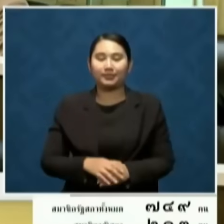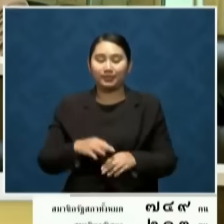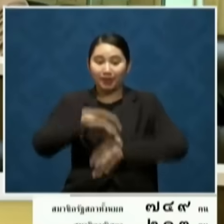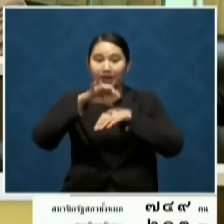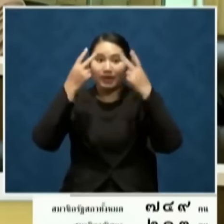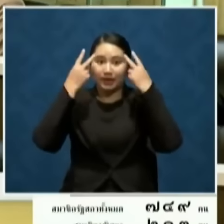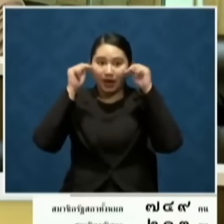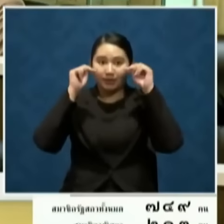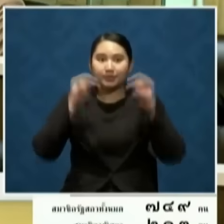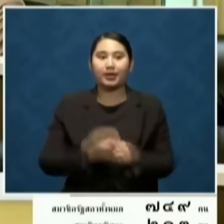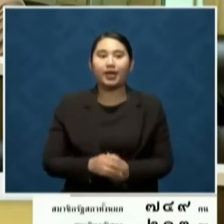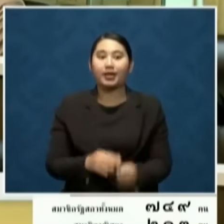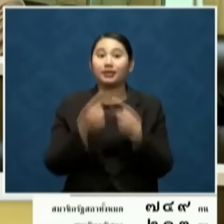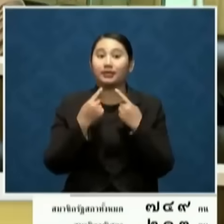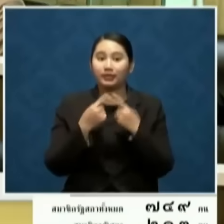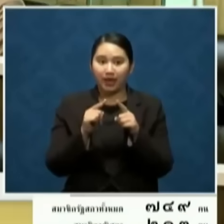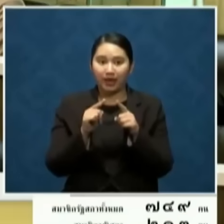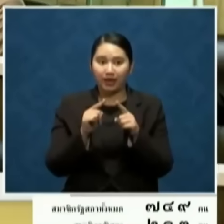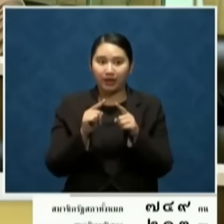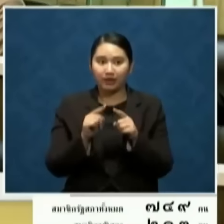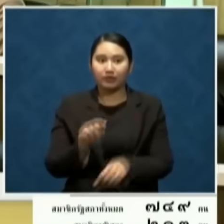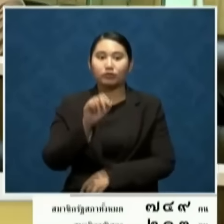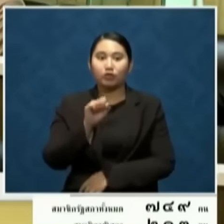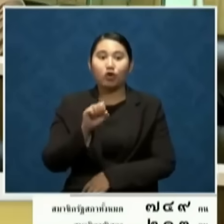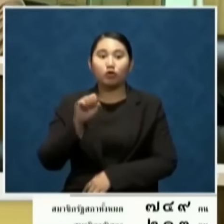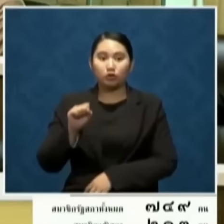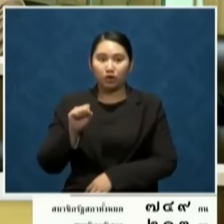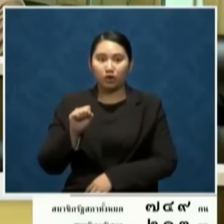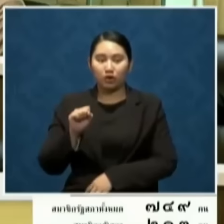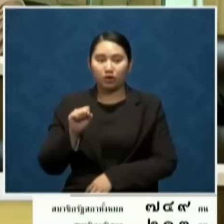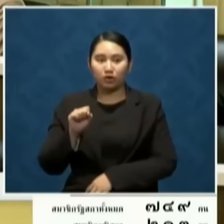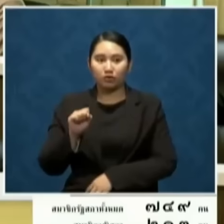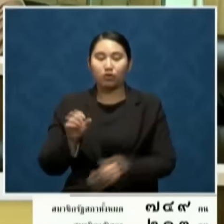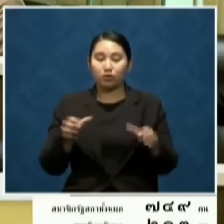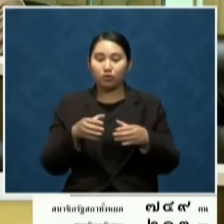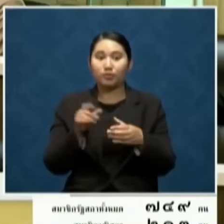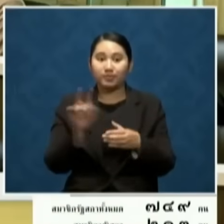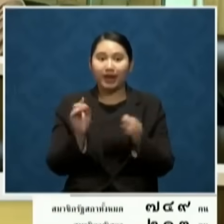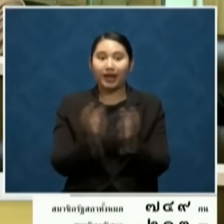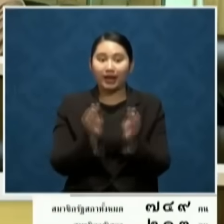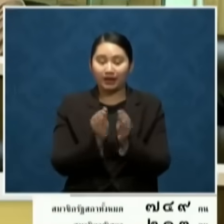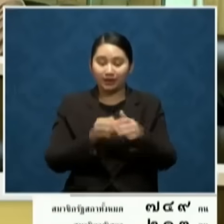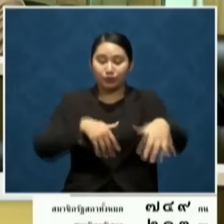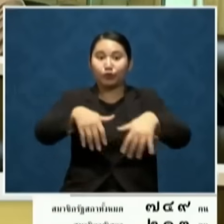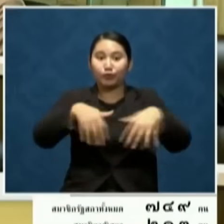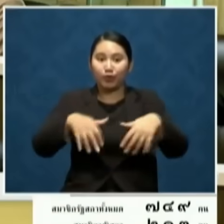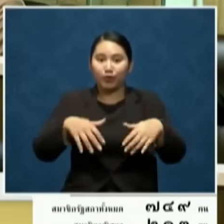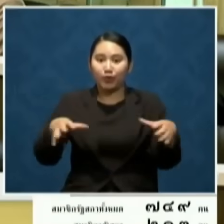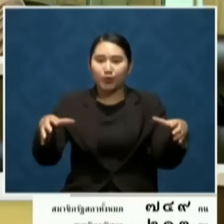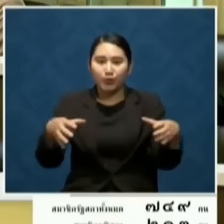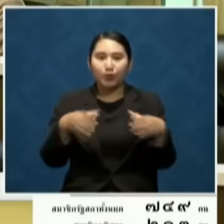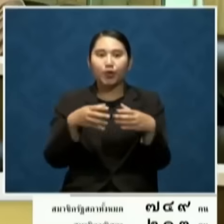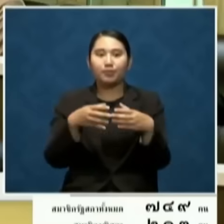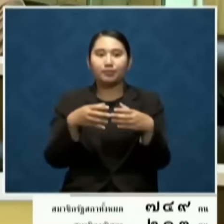การได้มวลชนแต่กลับทำให้เด็กเสียอนาคตเสียการเรียนครอบครัวแตกแยกซึ่งการจะเป็นนายกรัฐมนตรีผมยัง